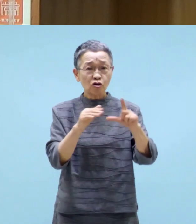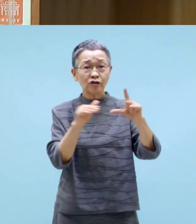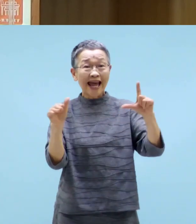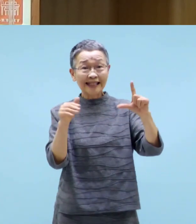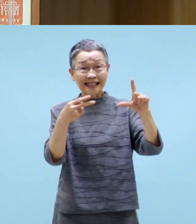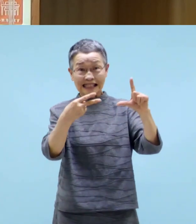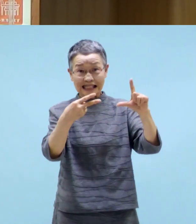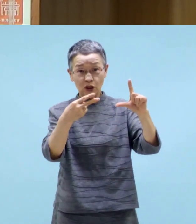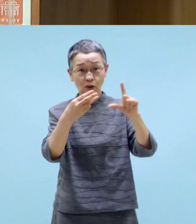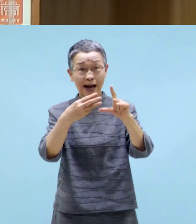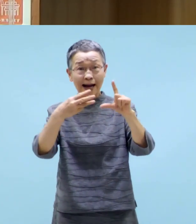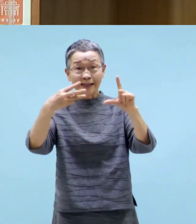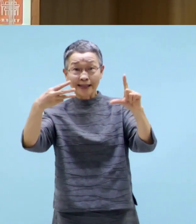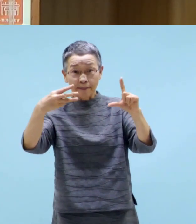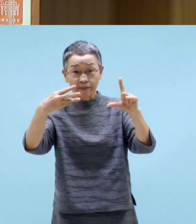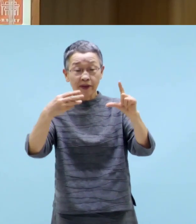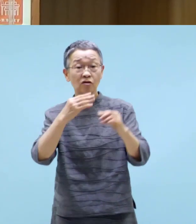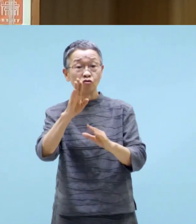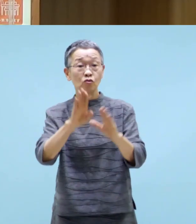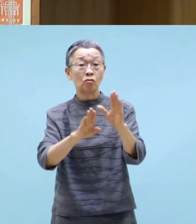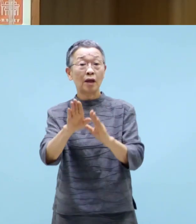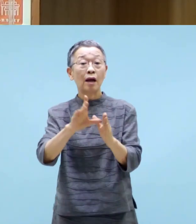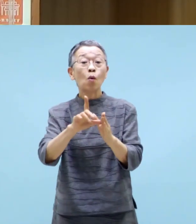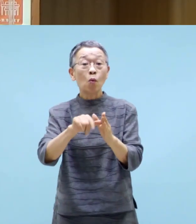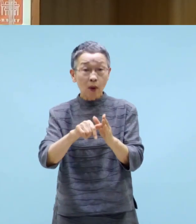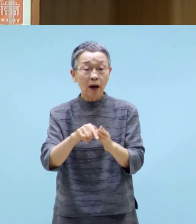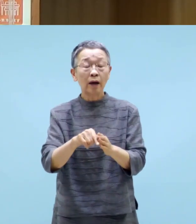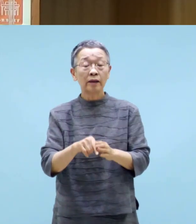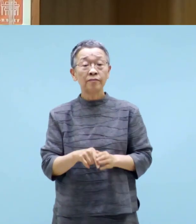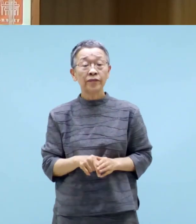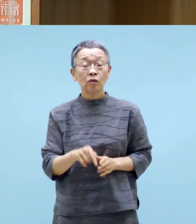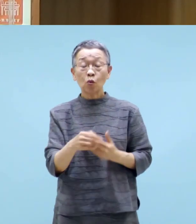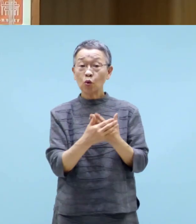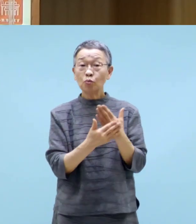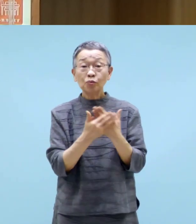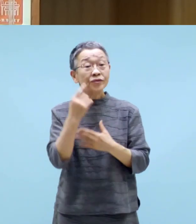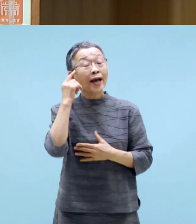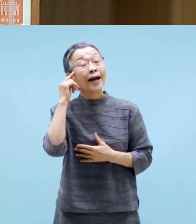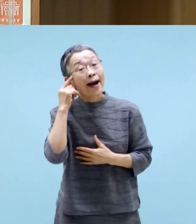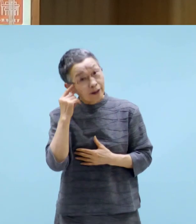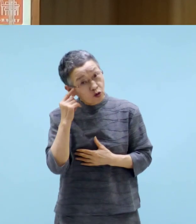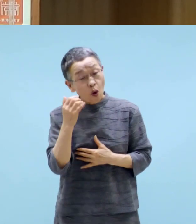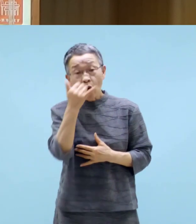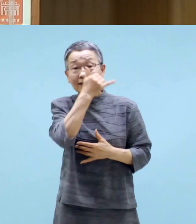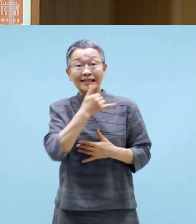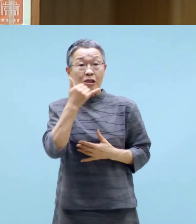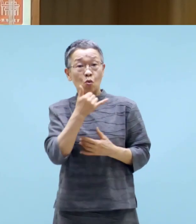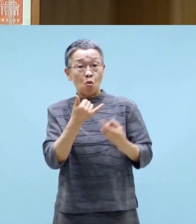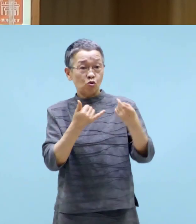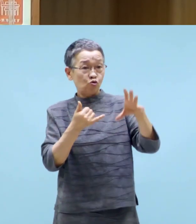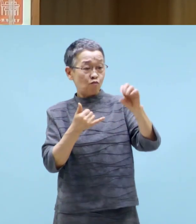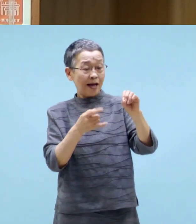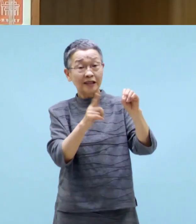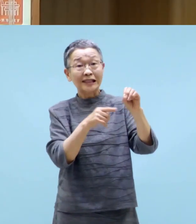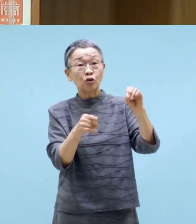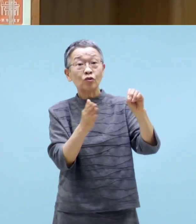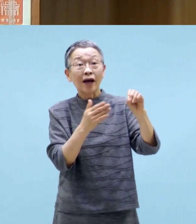ージ3というのがあるんですが、その部分で考えると人口10万人あたり15人って一つ